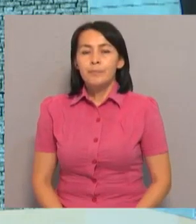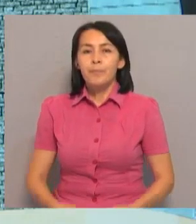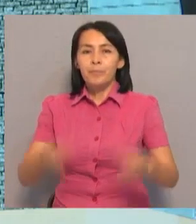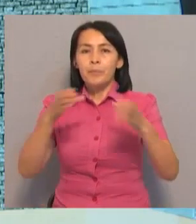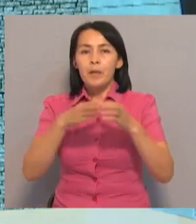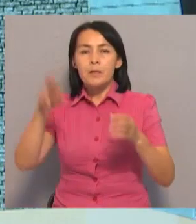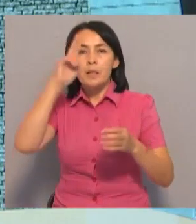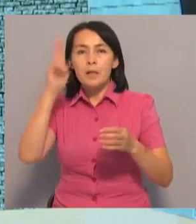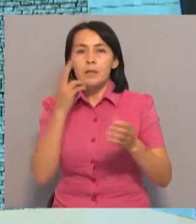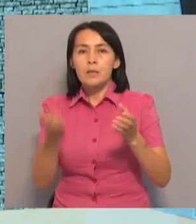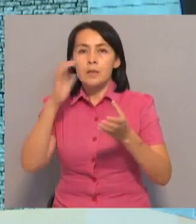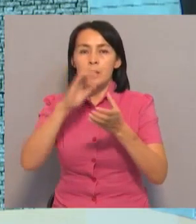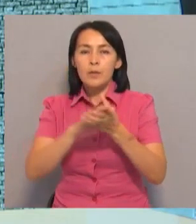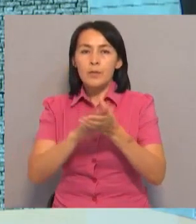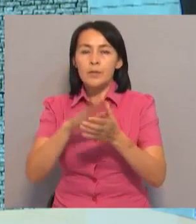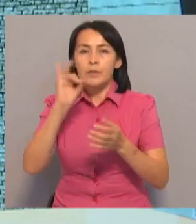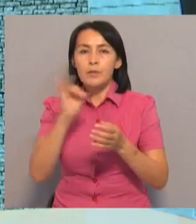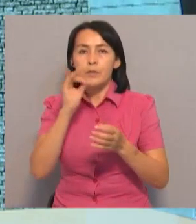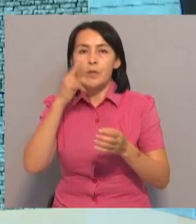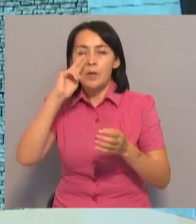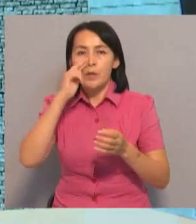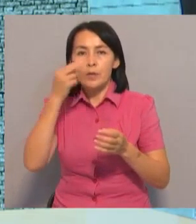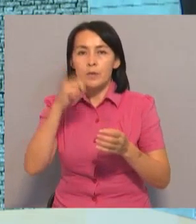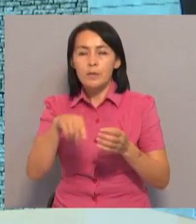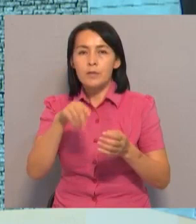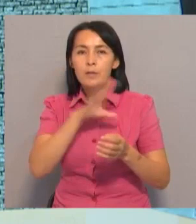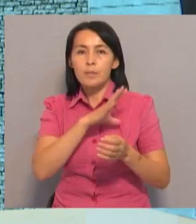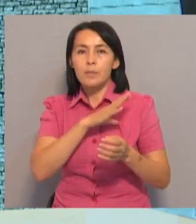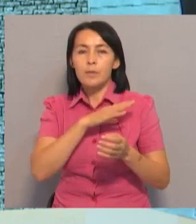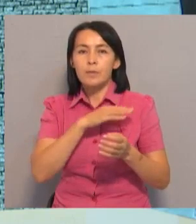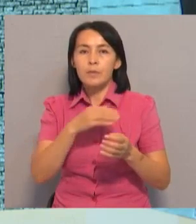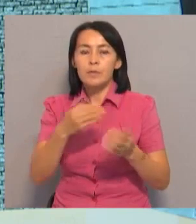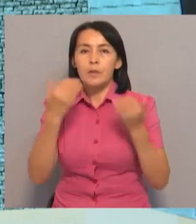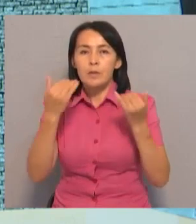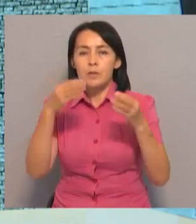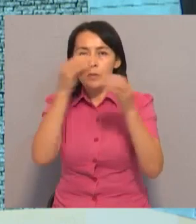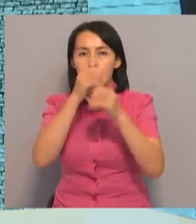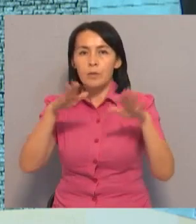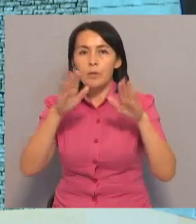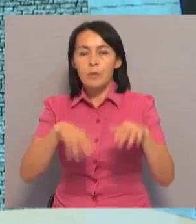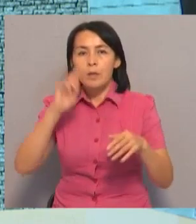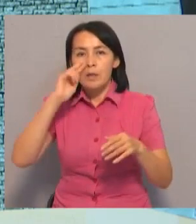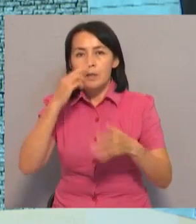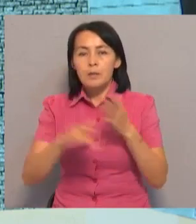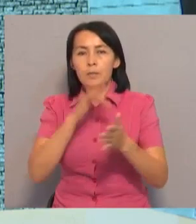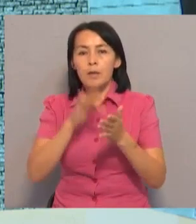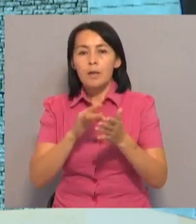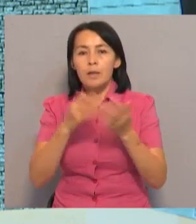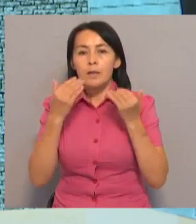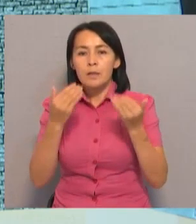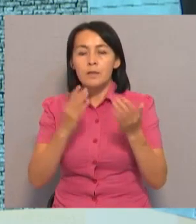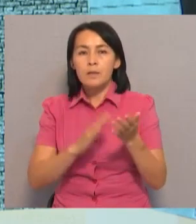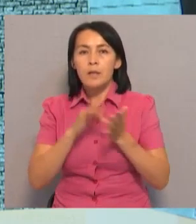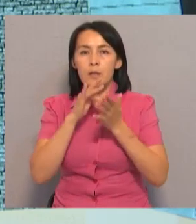Делегация из Таджикистана ознакомилась с историей Шымкента, побывав в историко-культурном комплексе Шымкала. На экскурсии гостям